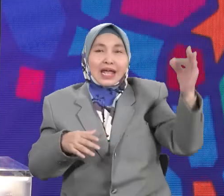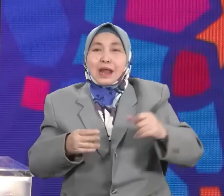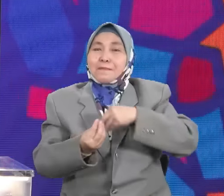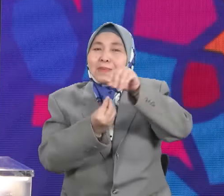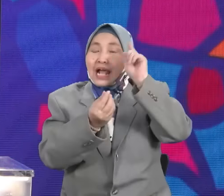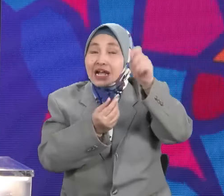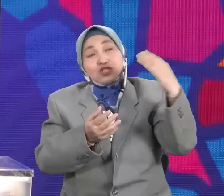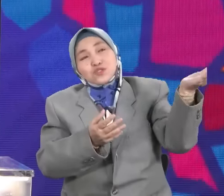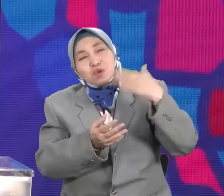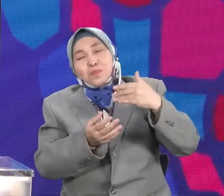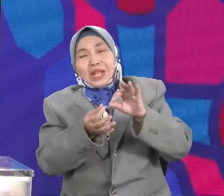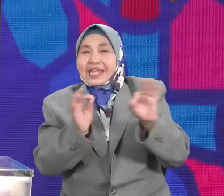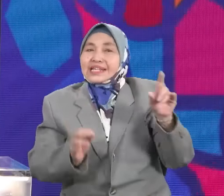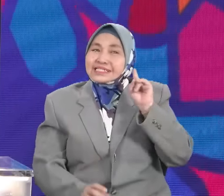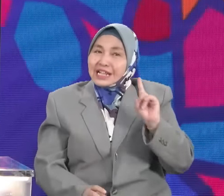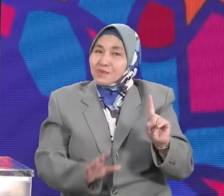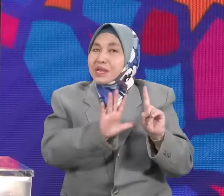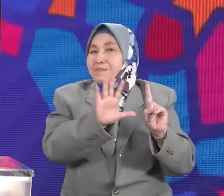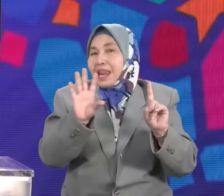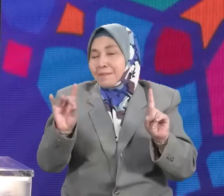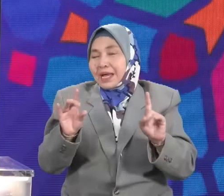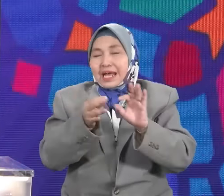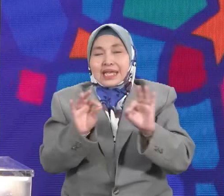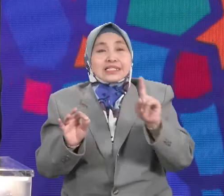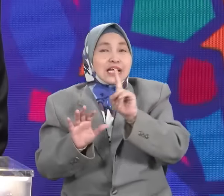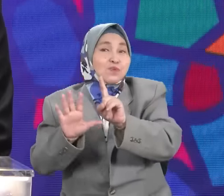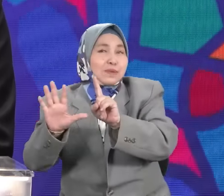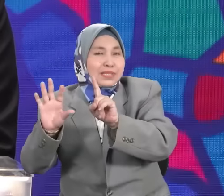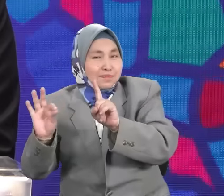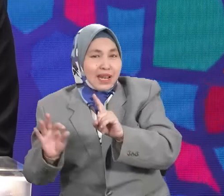sekalian ayat 158 ayat 159